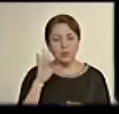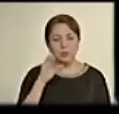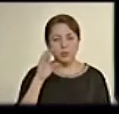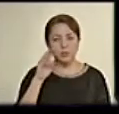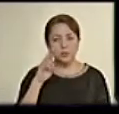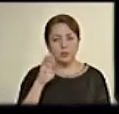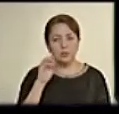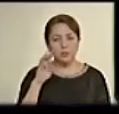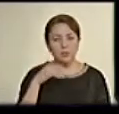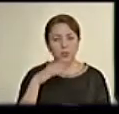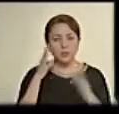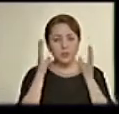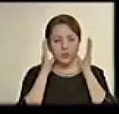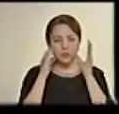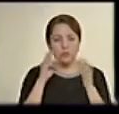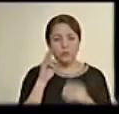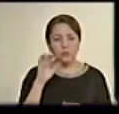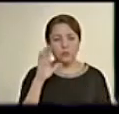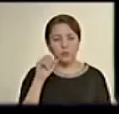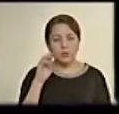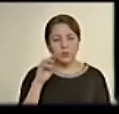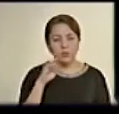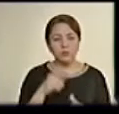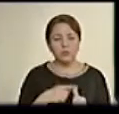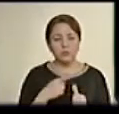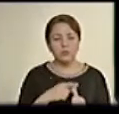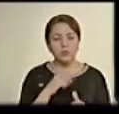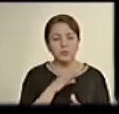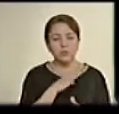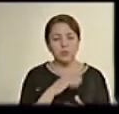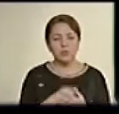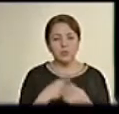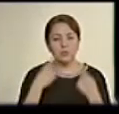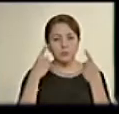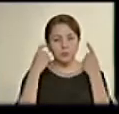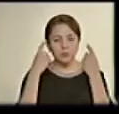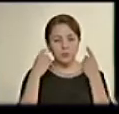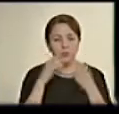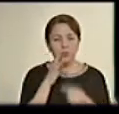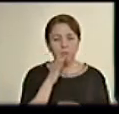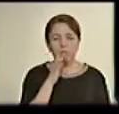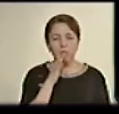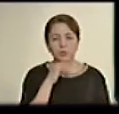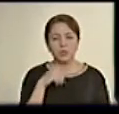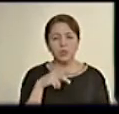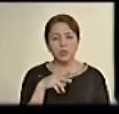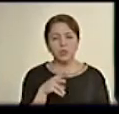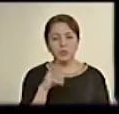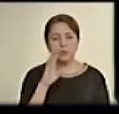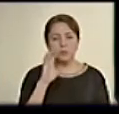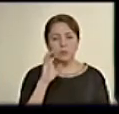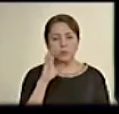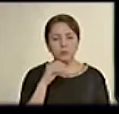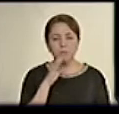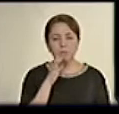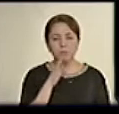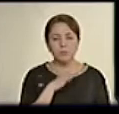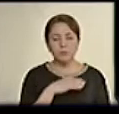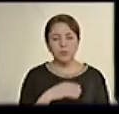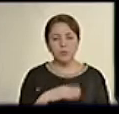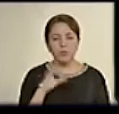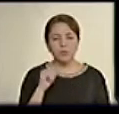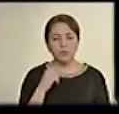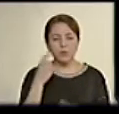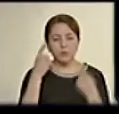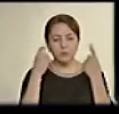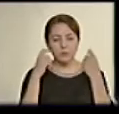yoki Islom dinining quvvati deb ham nomlangan. Buxoroning yoshi 2500 yoshga teng bo'lgan va Buxoro